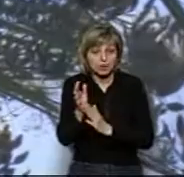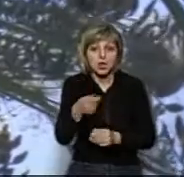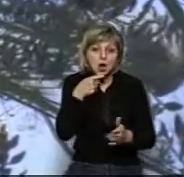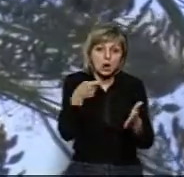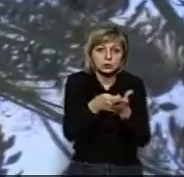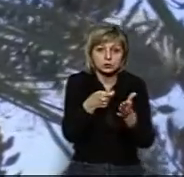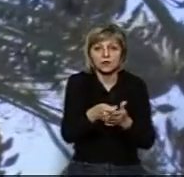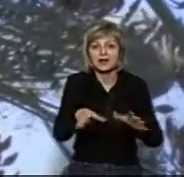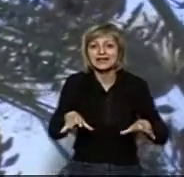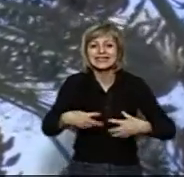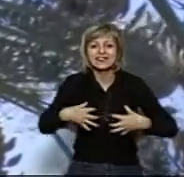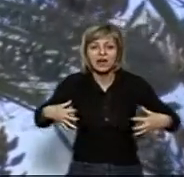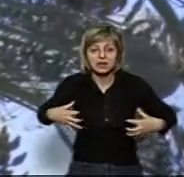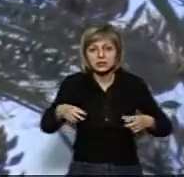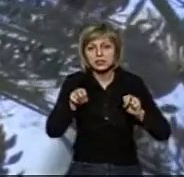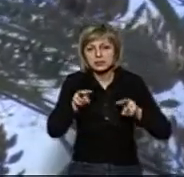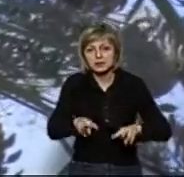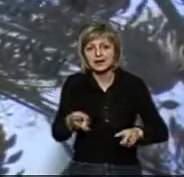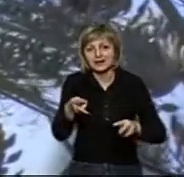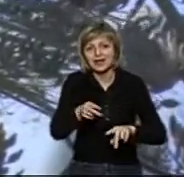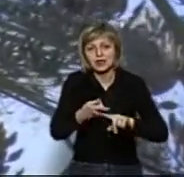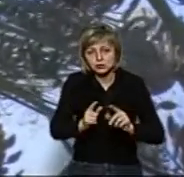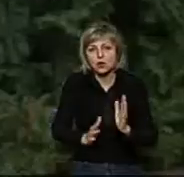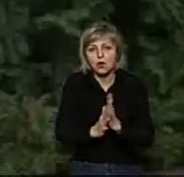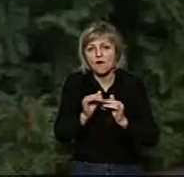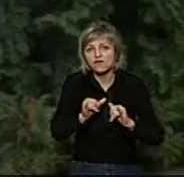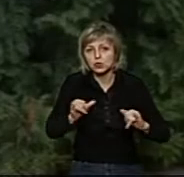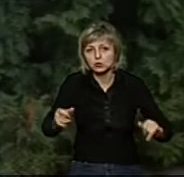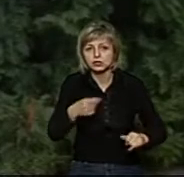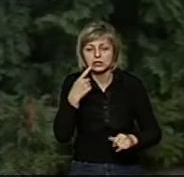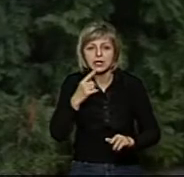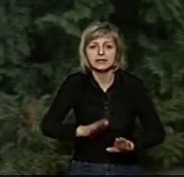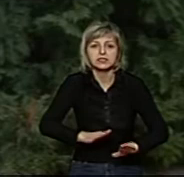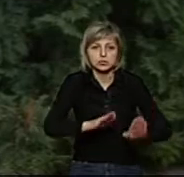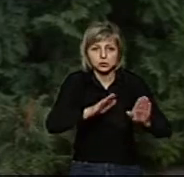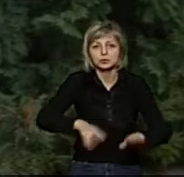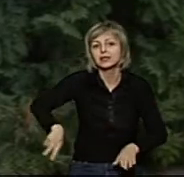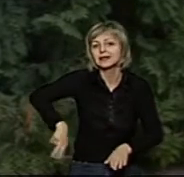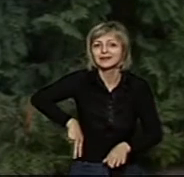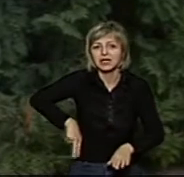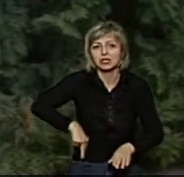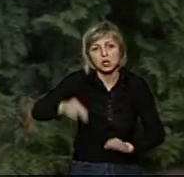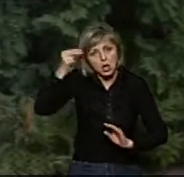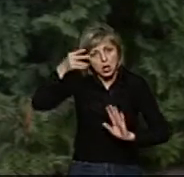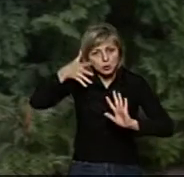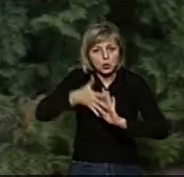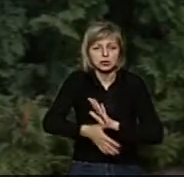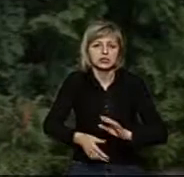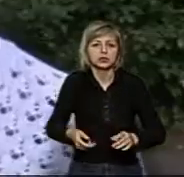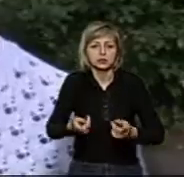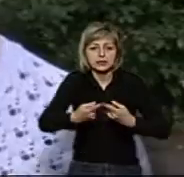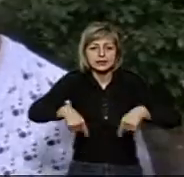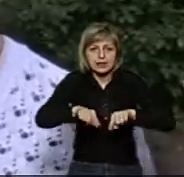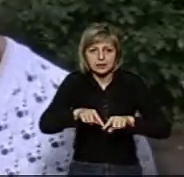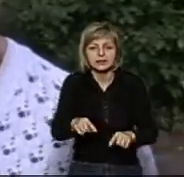годували тварин. Його спеціально для цього вирощували, каже заступниця директорки Волинської дослідної станції, що в Рокинях, Оксана